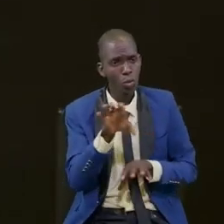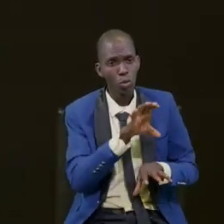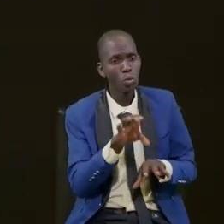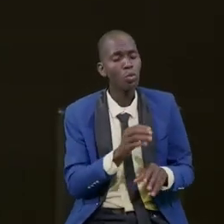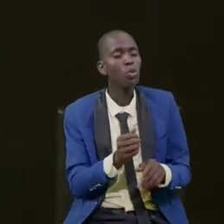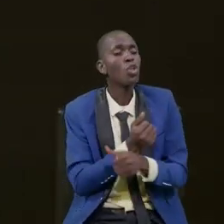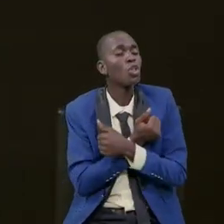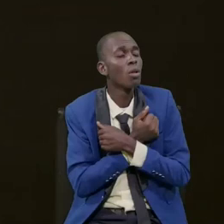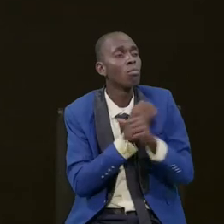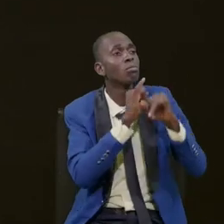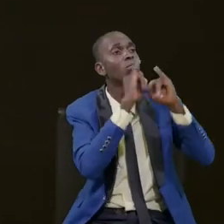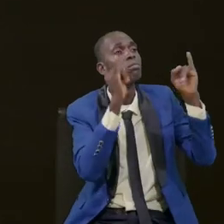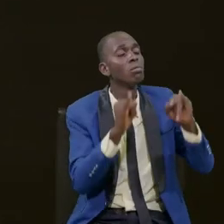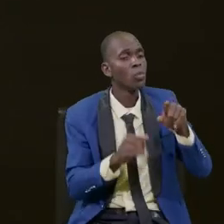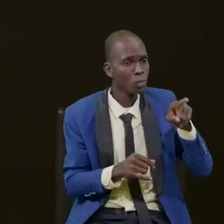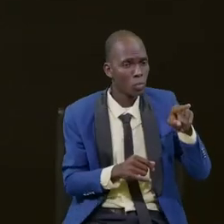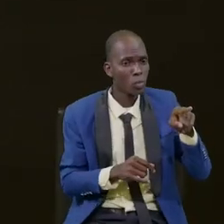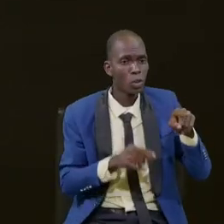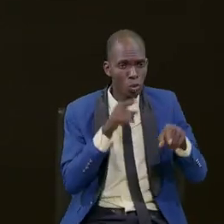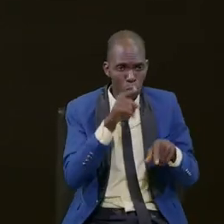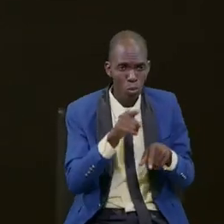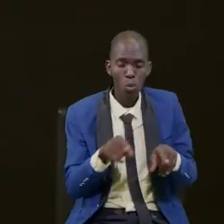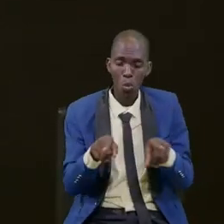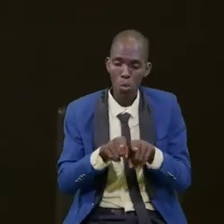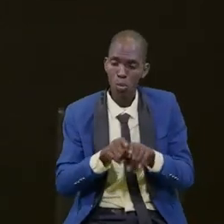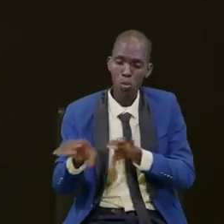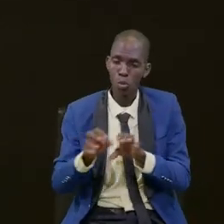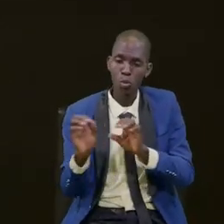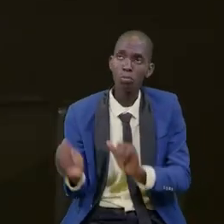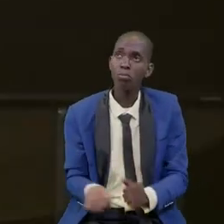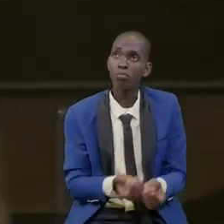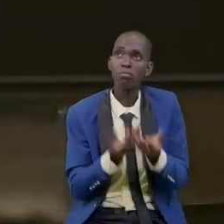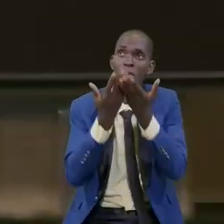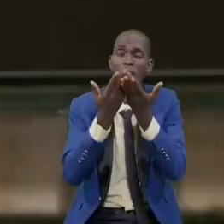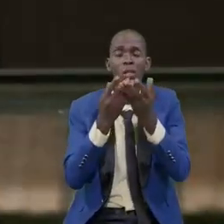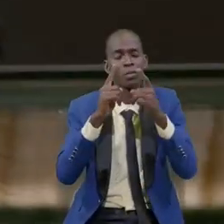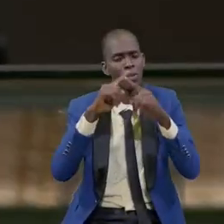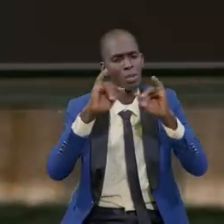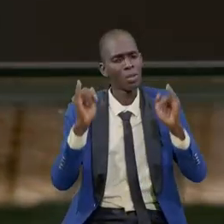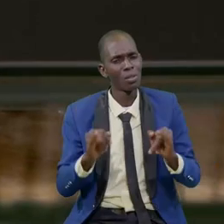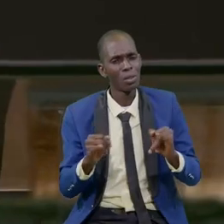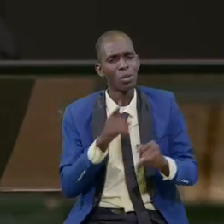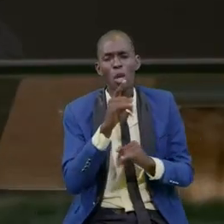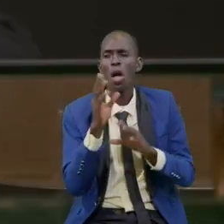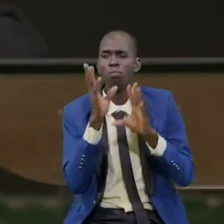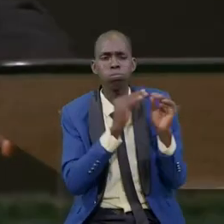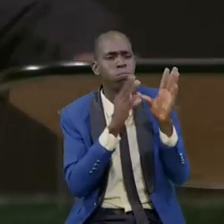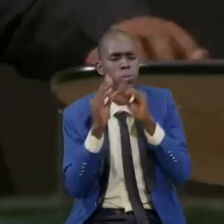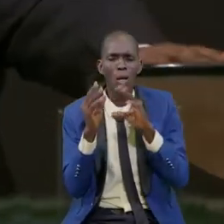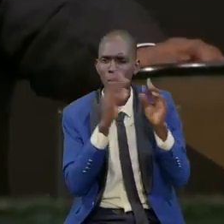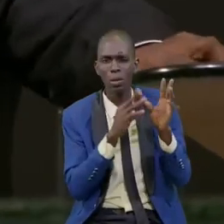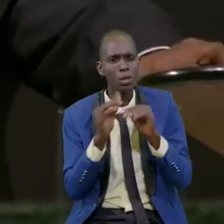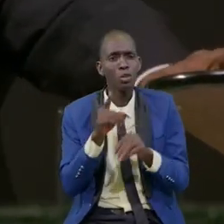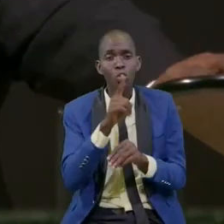les idoles, tu commets des sacrilèges. Et puis tu vas parler.